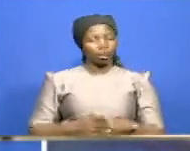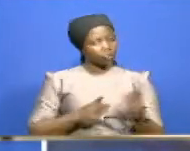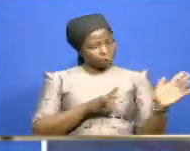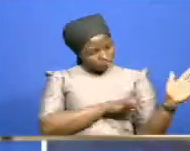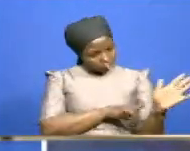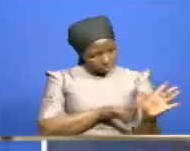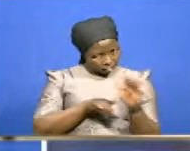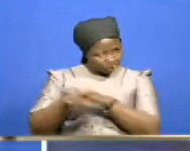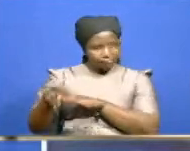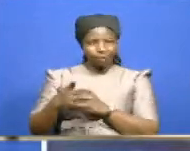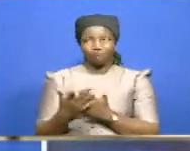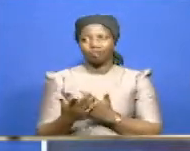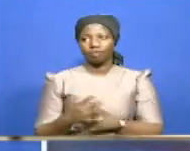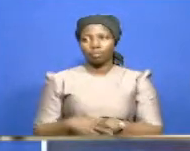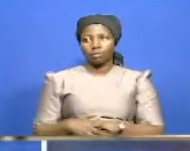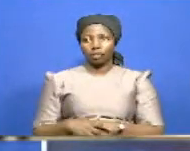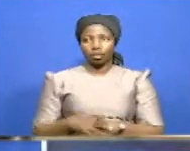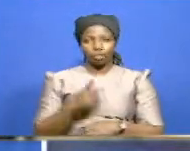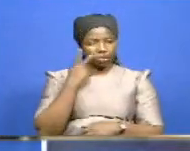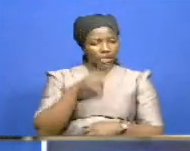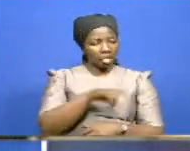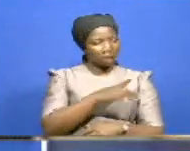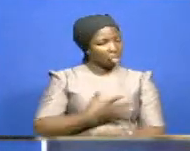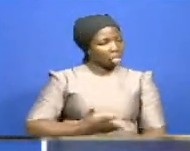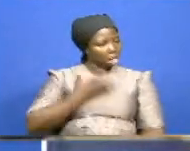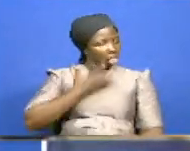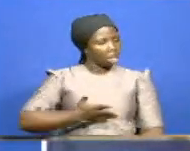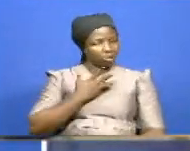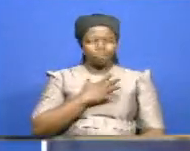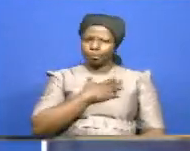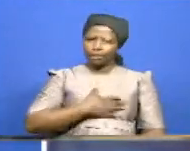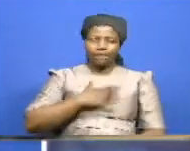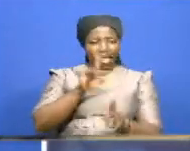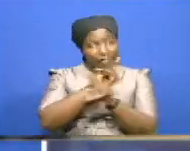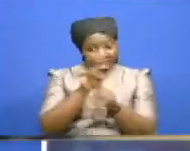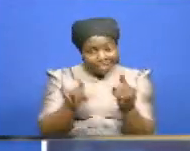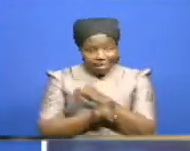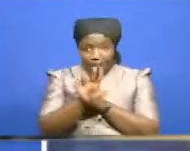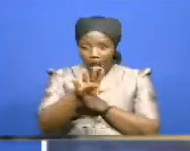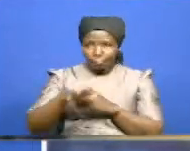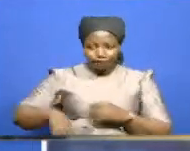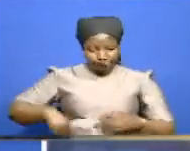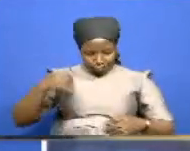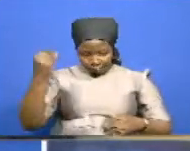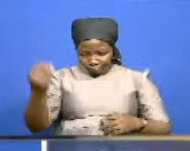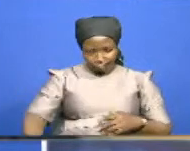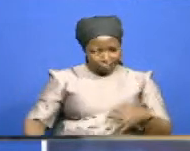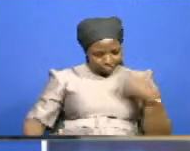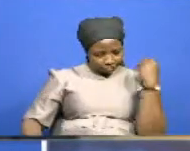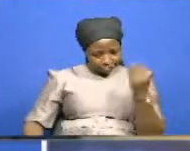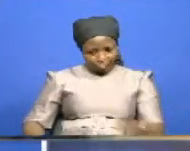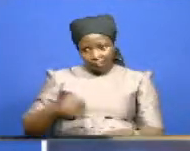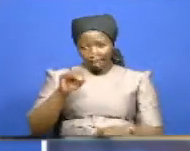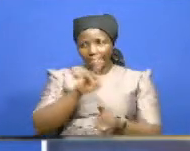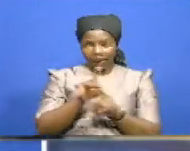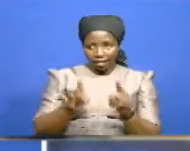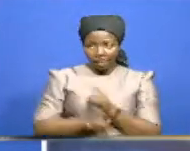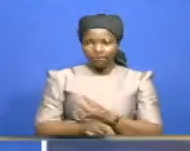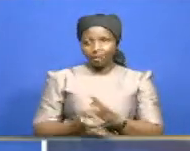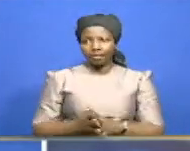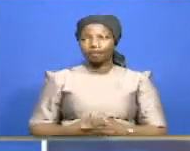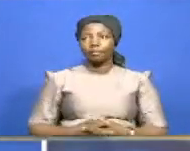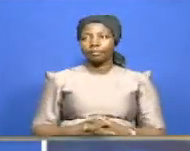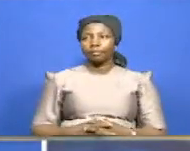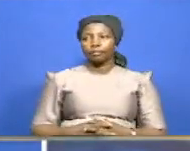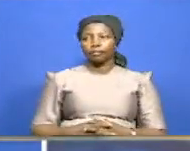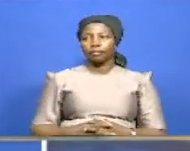Ingia. Unaona vile amekasirika. Haya, toa kila kitu yako moja. Toa kitu moja. Ndio hiyo ninafanya. Ndio, fanya